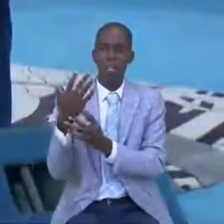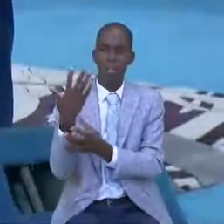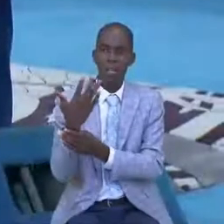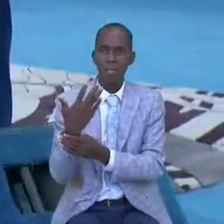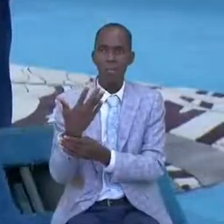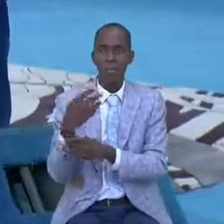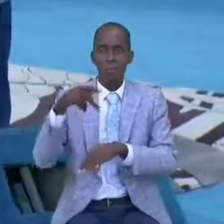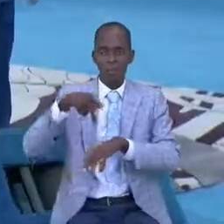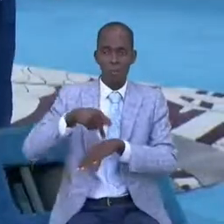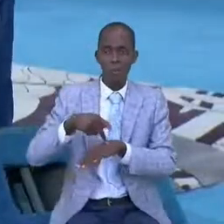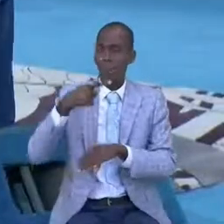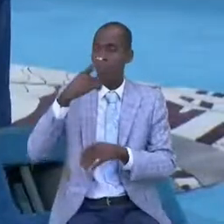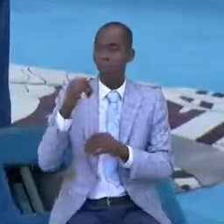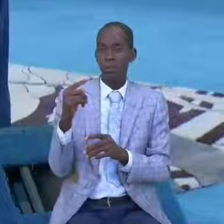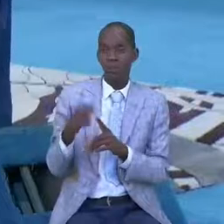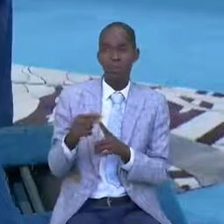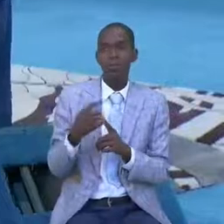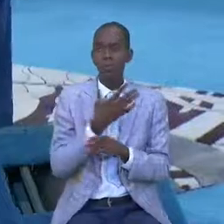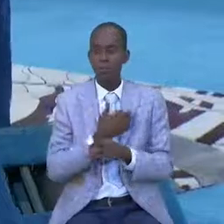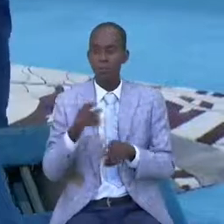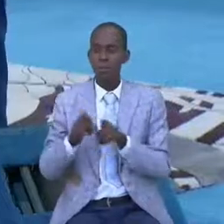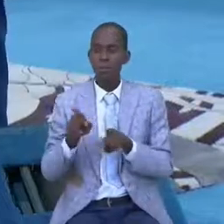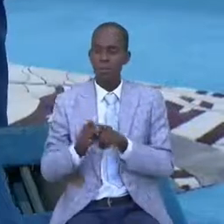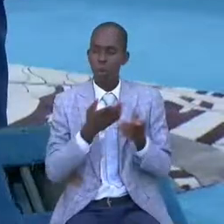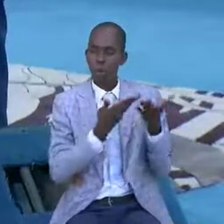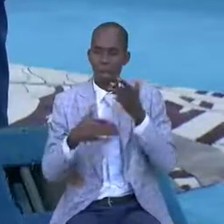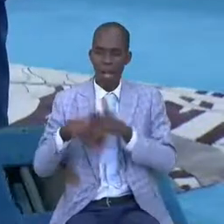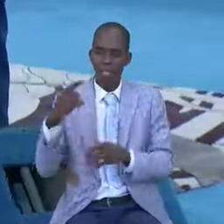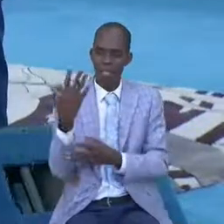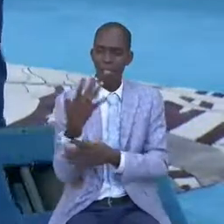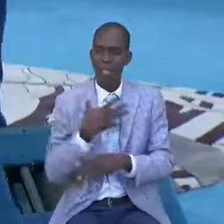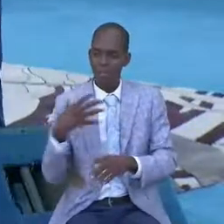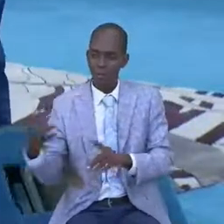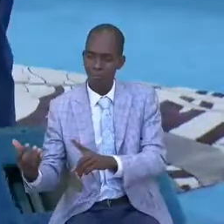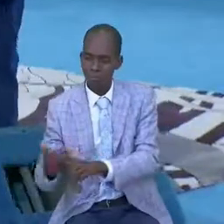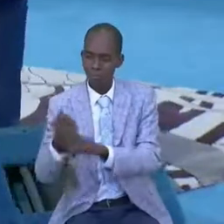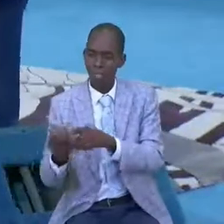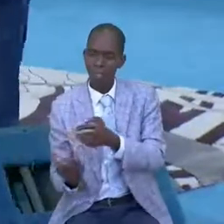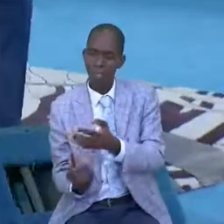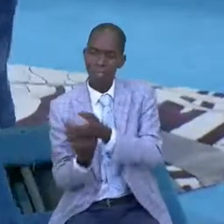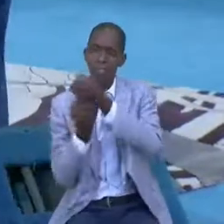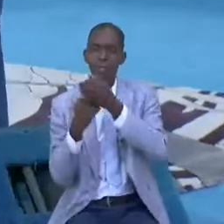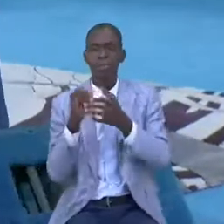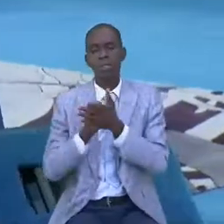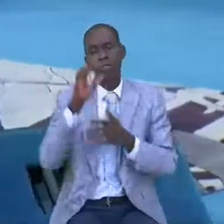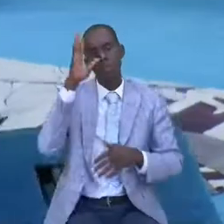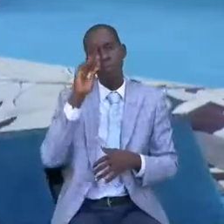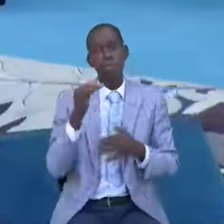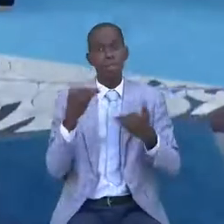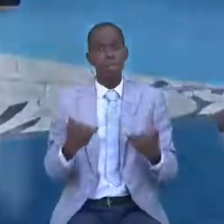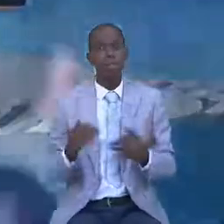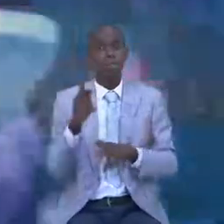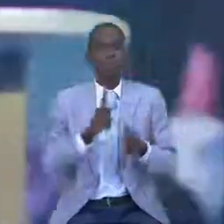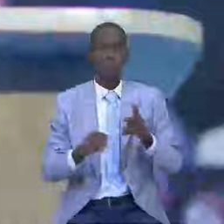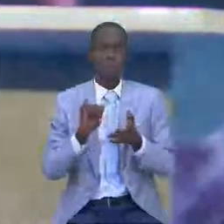Donc, Pierre l'a aidé, lui a donné la main. Pierre a parlé,